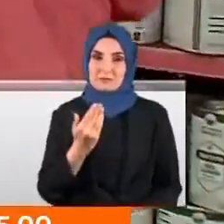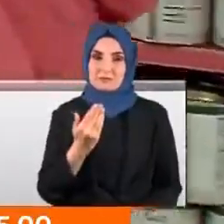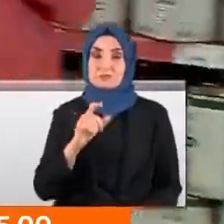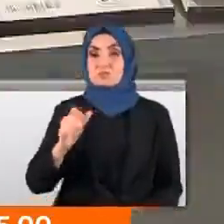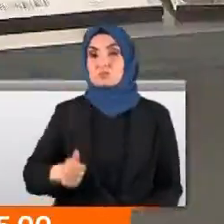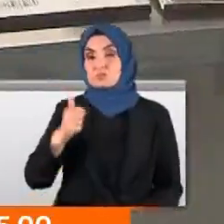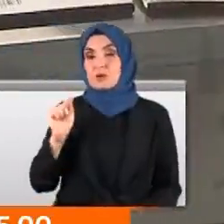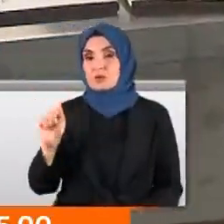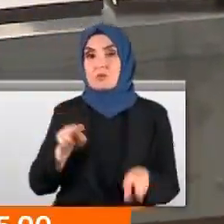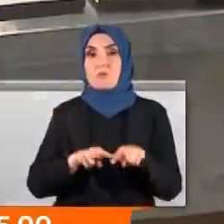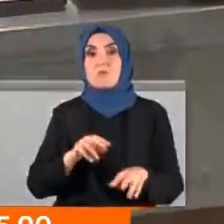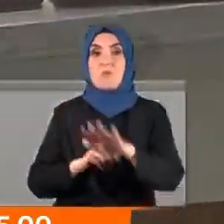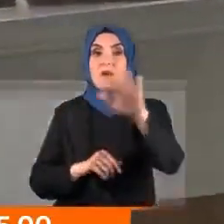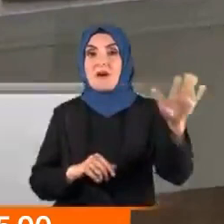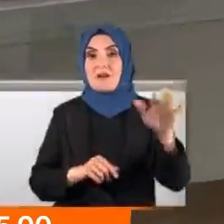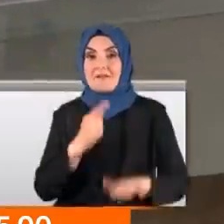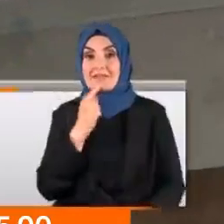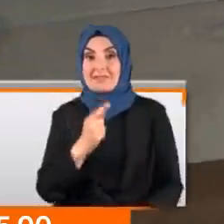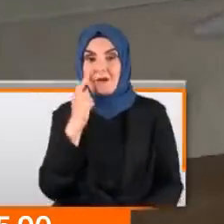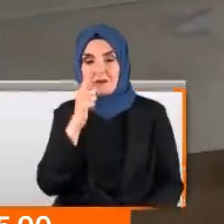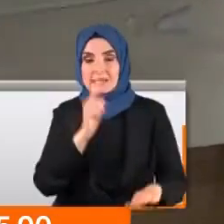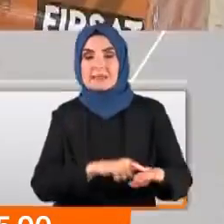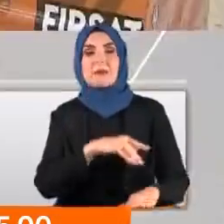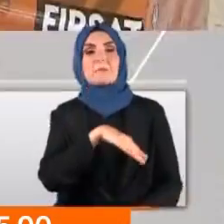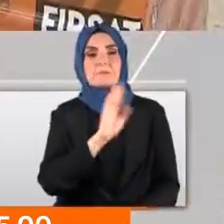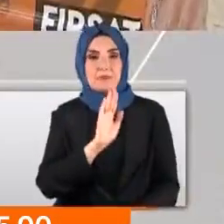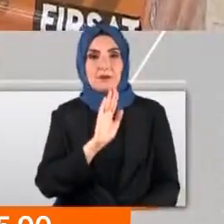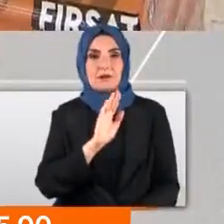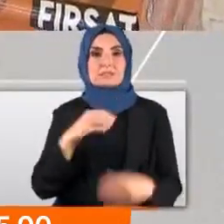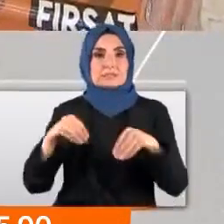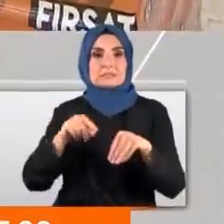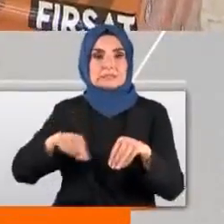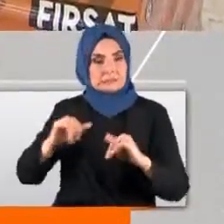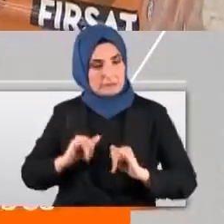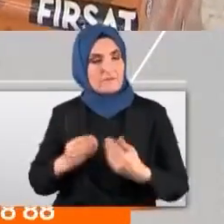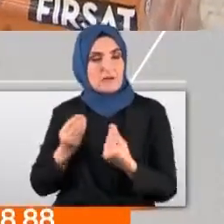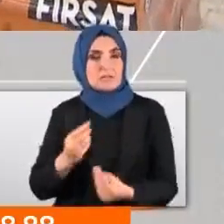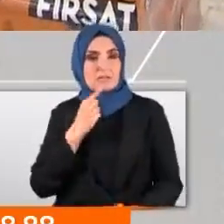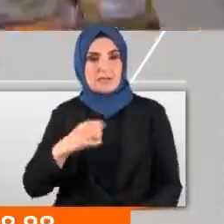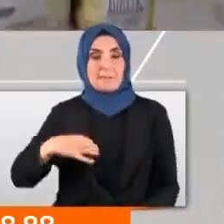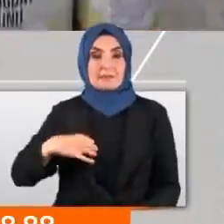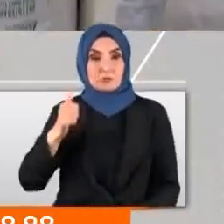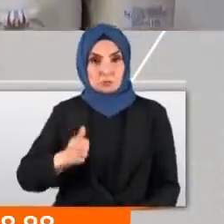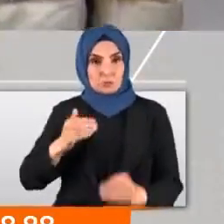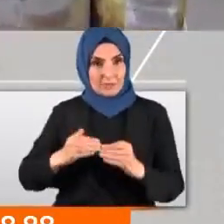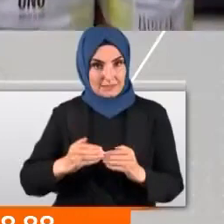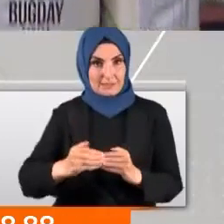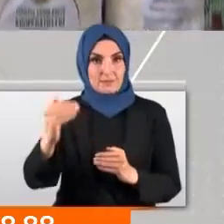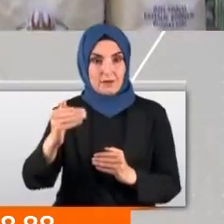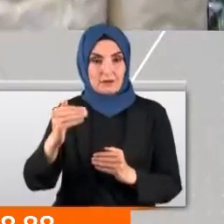iddialarına inanmayın, piyasaları rahatlatacağız dedi ve ekledi. Pazartesiden itibaren büyük başta da